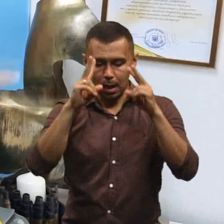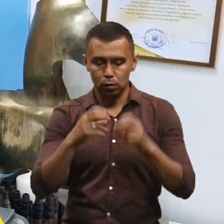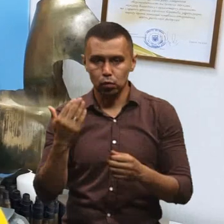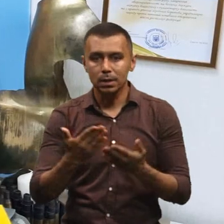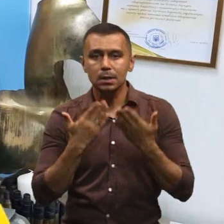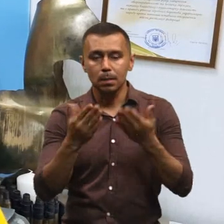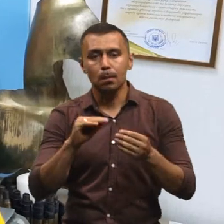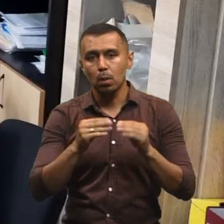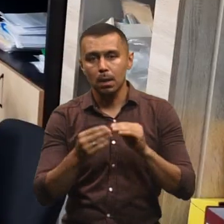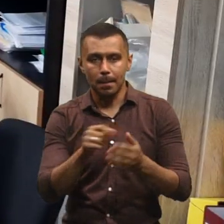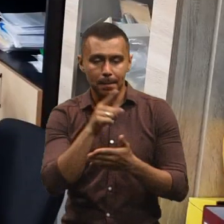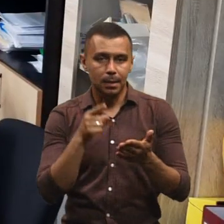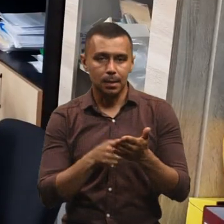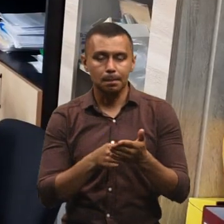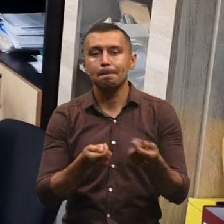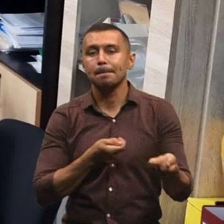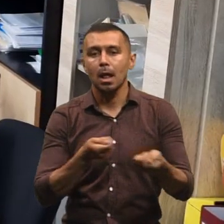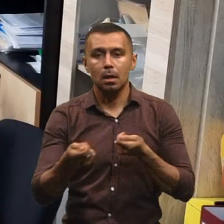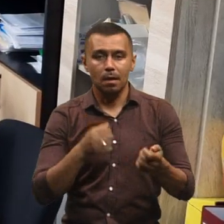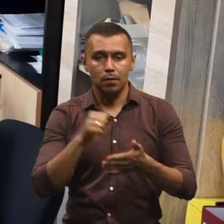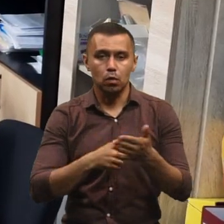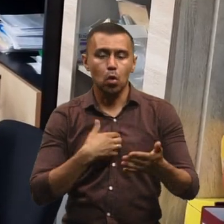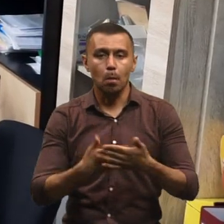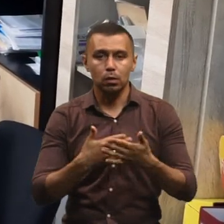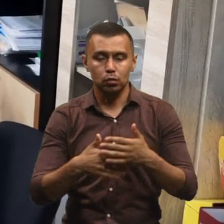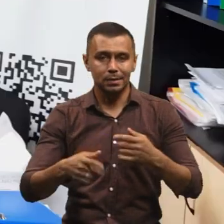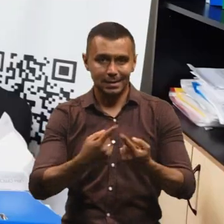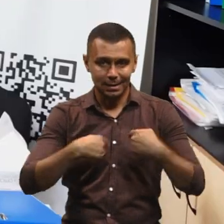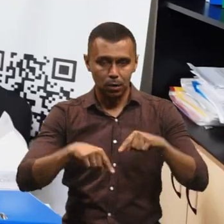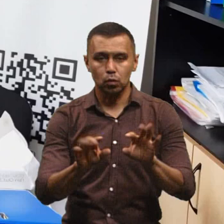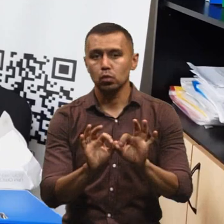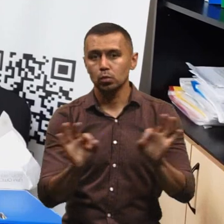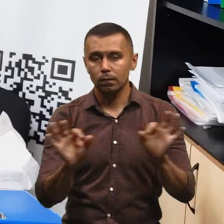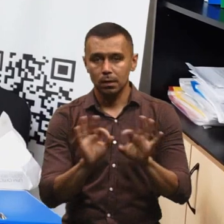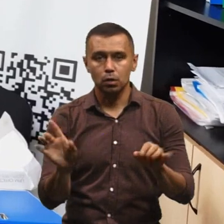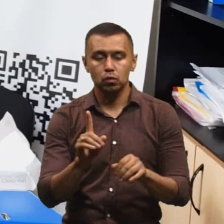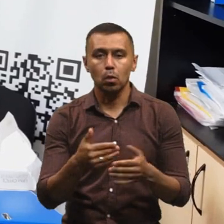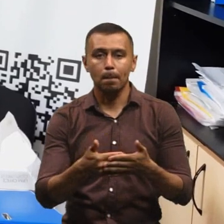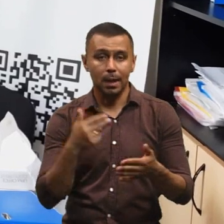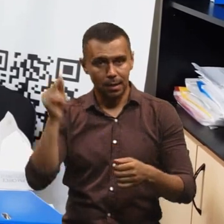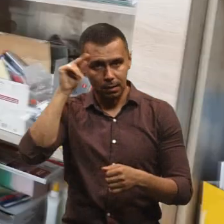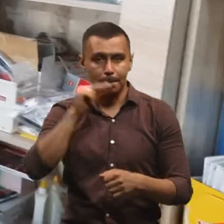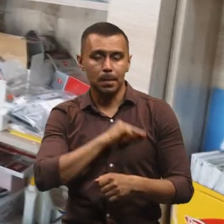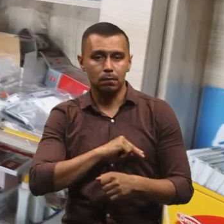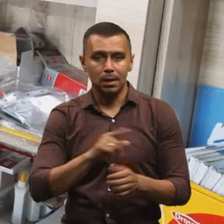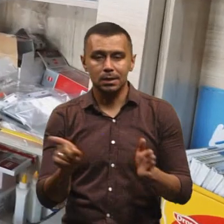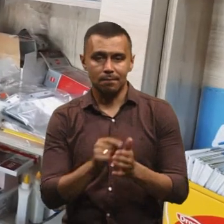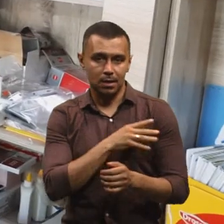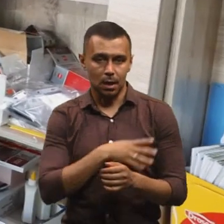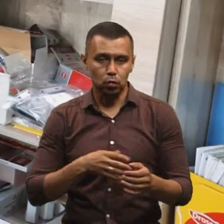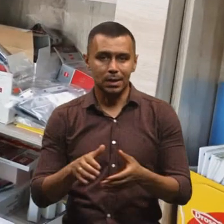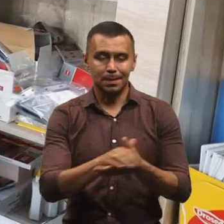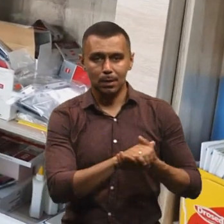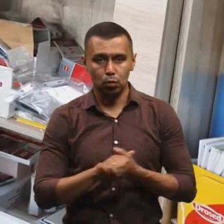його запити проблеми питання десь менеджерка від громадського сектору Леся стебло розповідає Що до навчання працювала із ветеранською